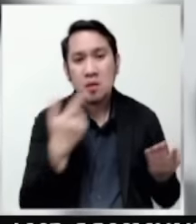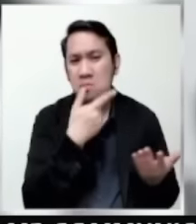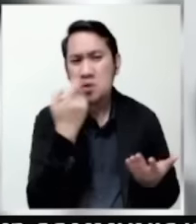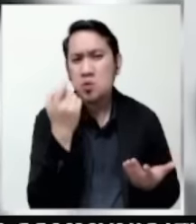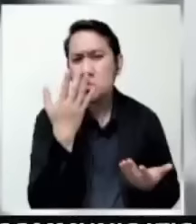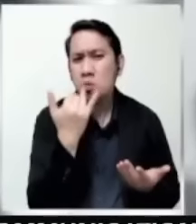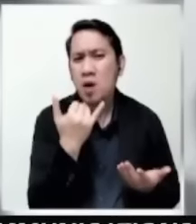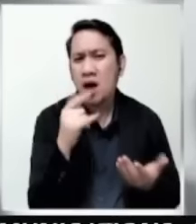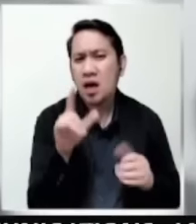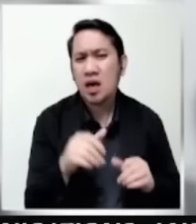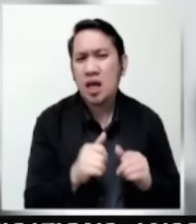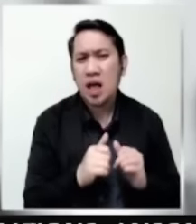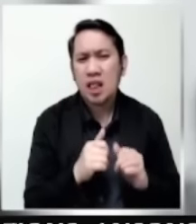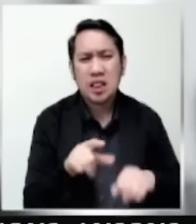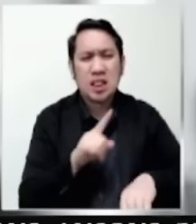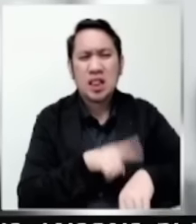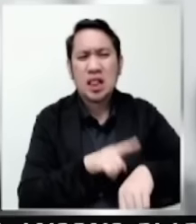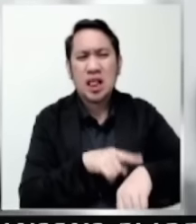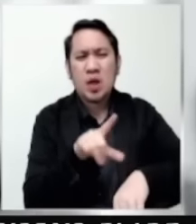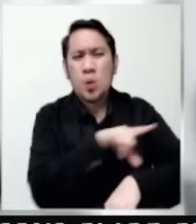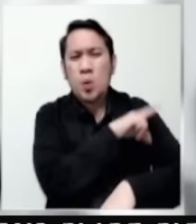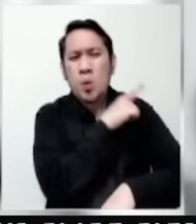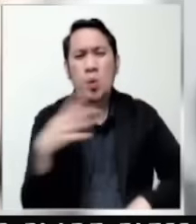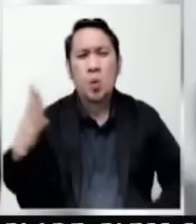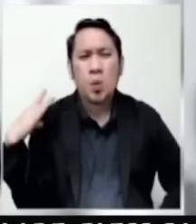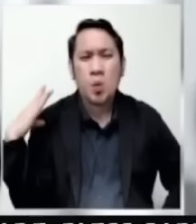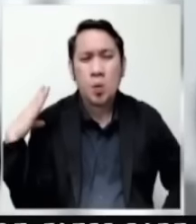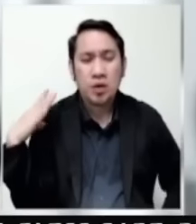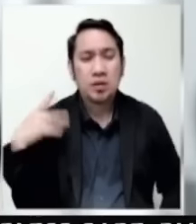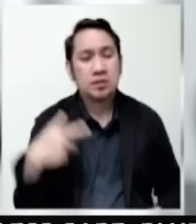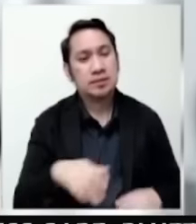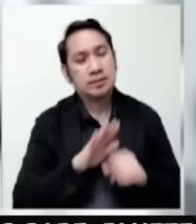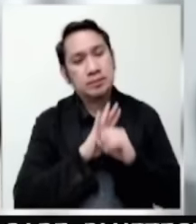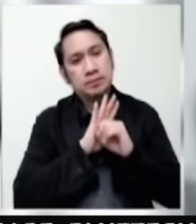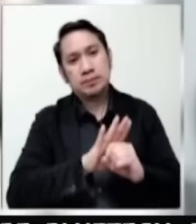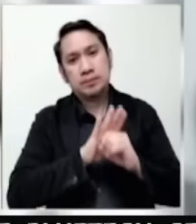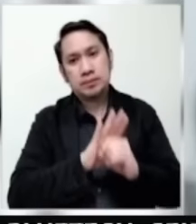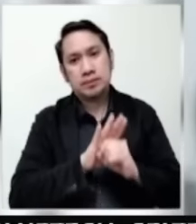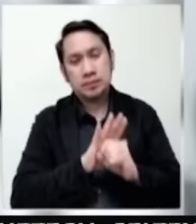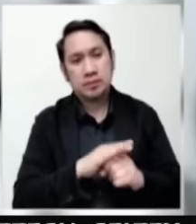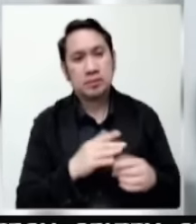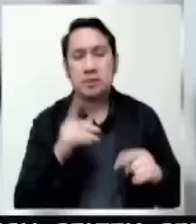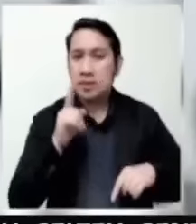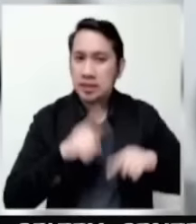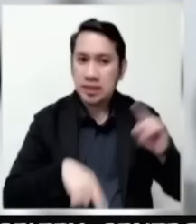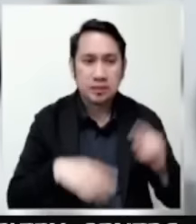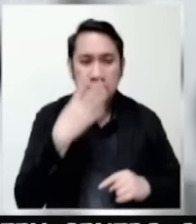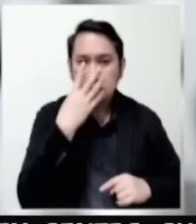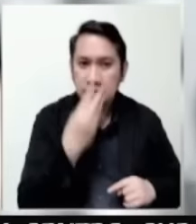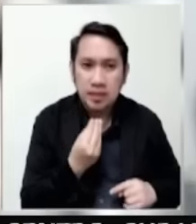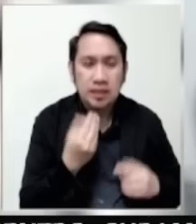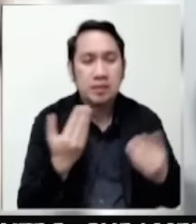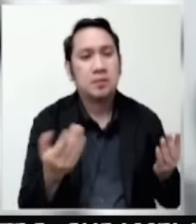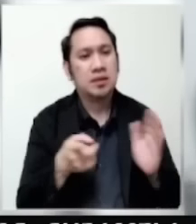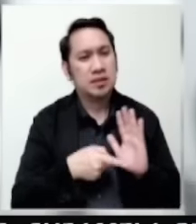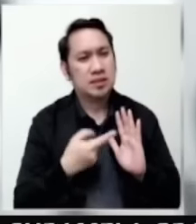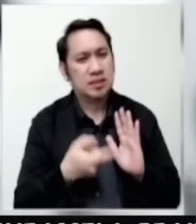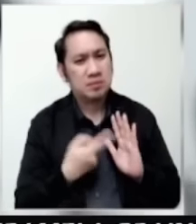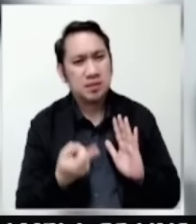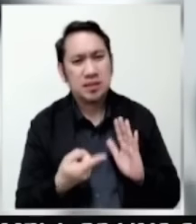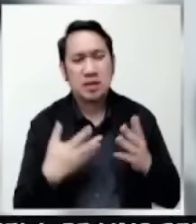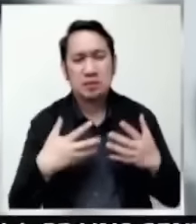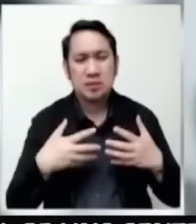katagal? Grabe po yung stress ko, sir. Almost hindi po ako makatulog. Minsan mainit ang ulo ko.